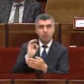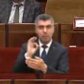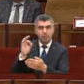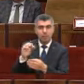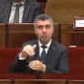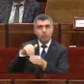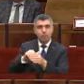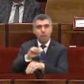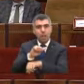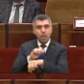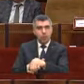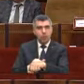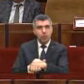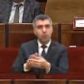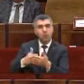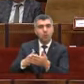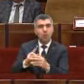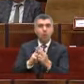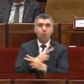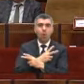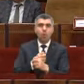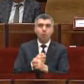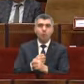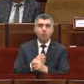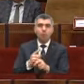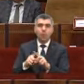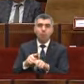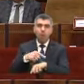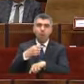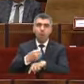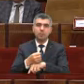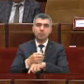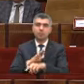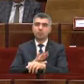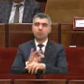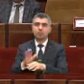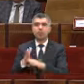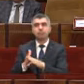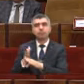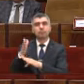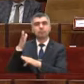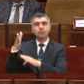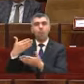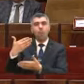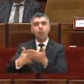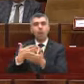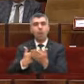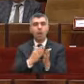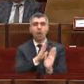للضمان الاجتماعي، وهكذا حتى كتسالي العطله ديالو ما كيقضيش الغرض ديالو، فكيبقى كيخلي الورق ديالو